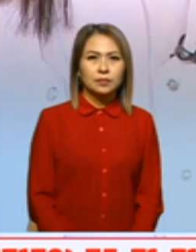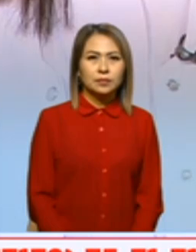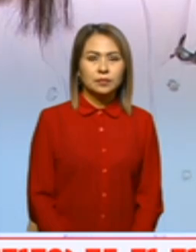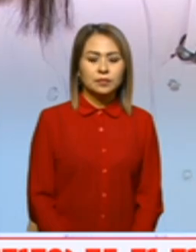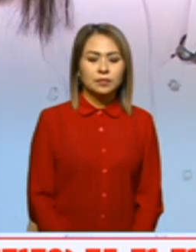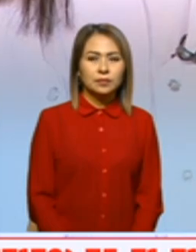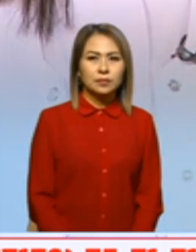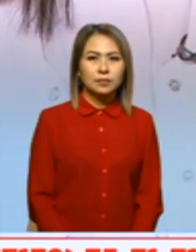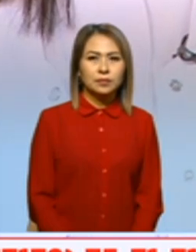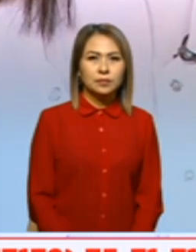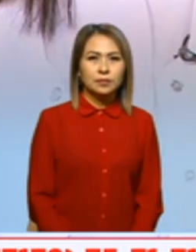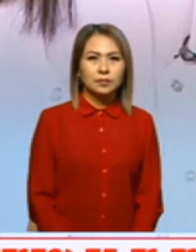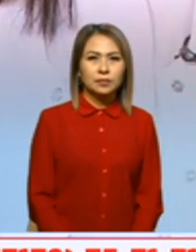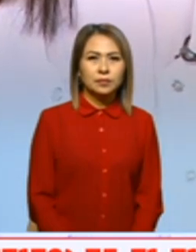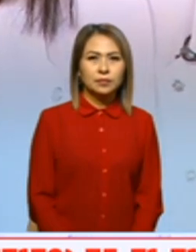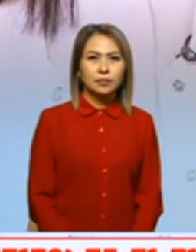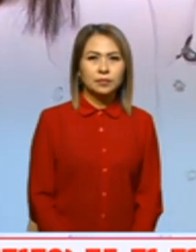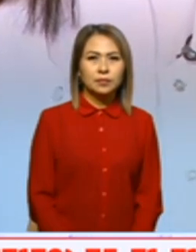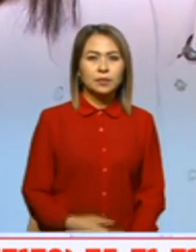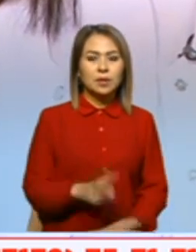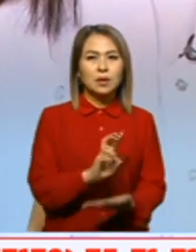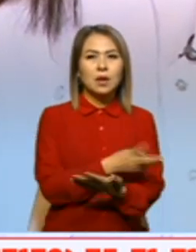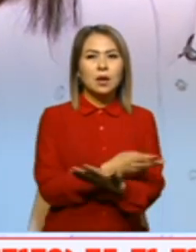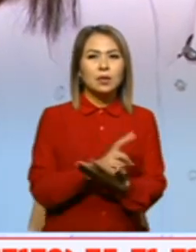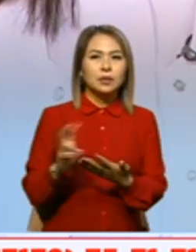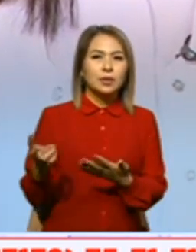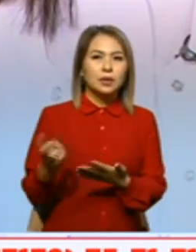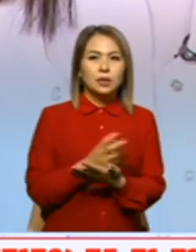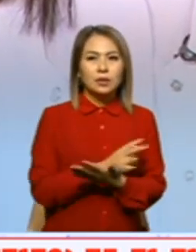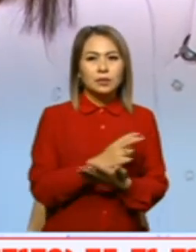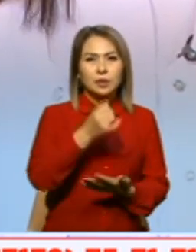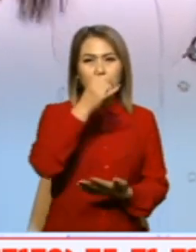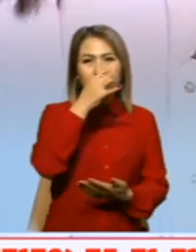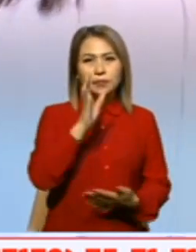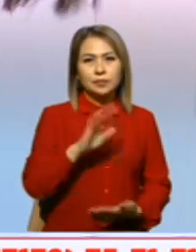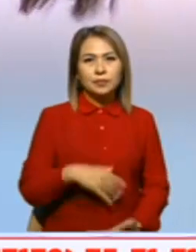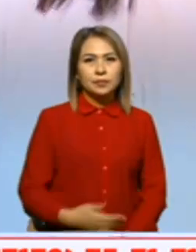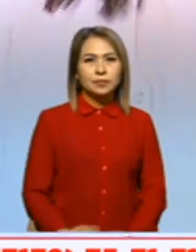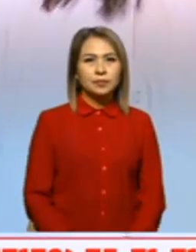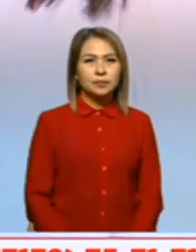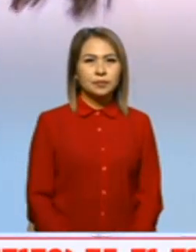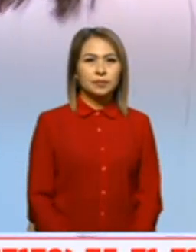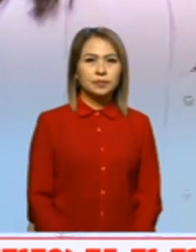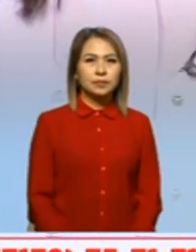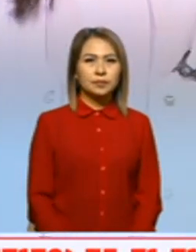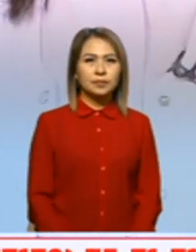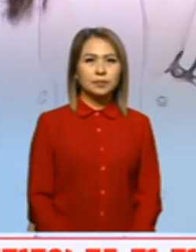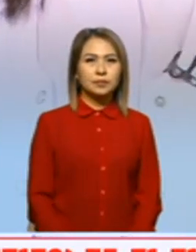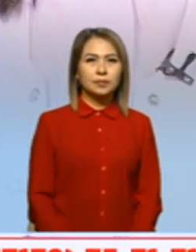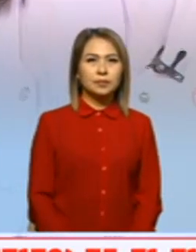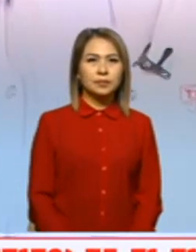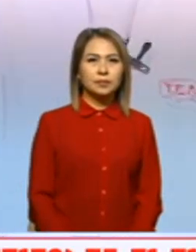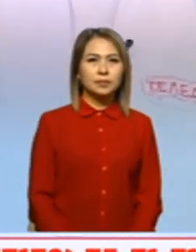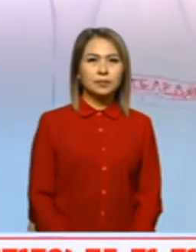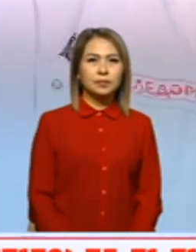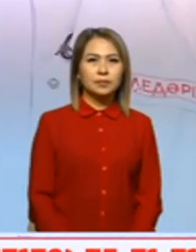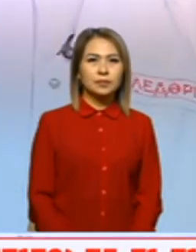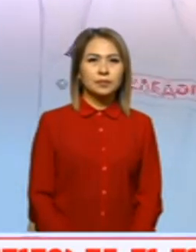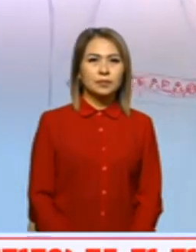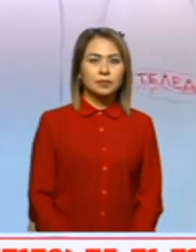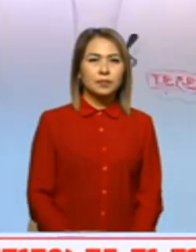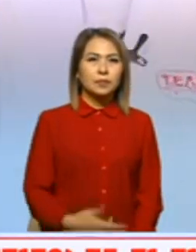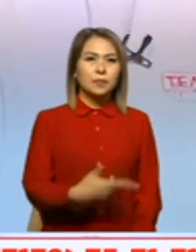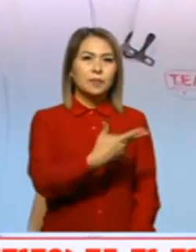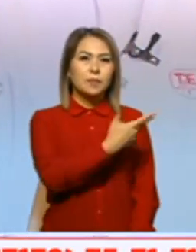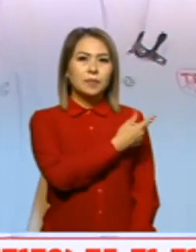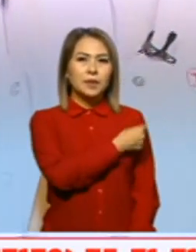Кәрі неғыла алмайды. Аунайды ма? Аунай алмайды. Аунай алмайды. Түсінікті. Альмира Еркінқызы,